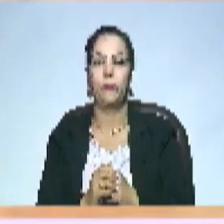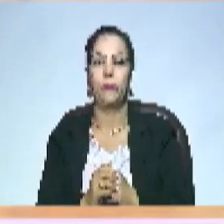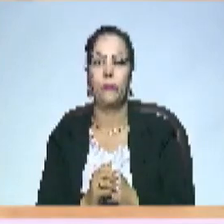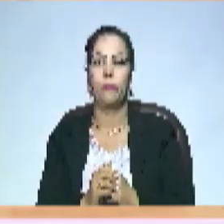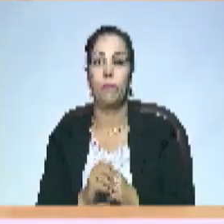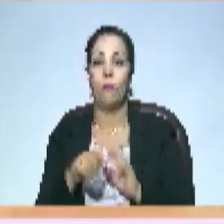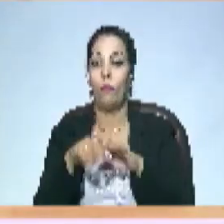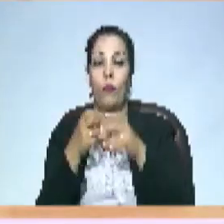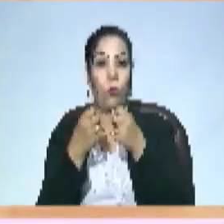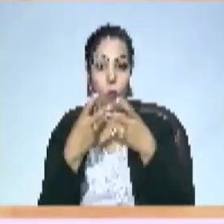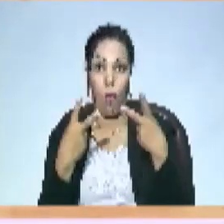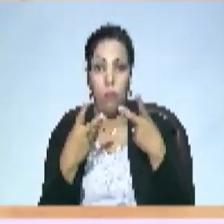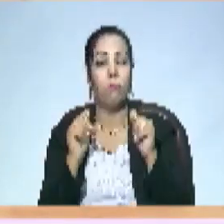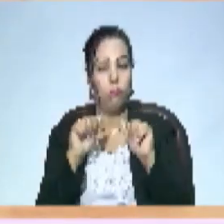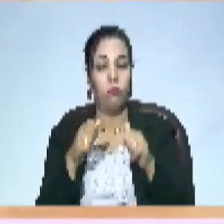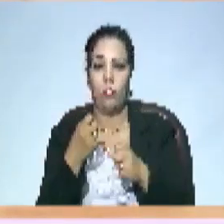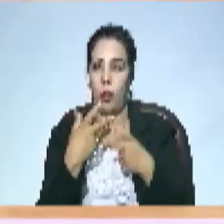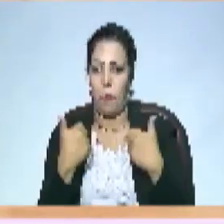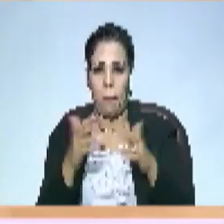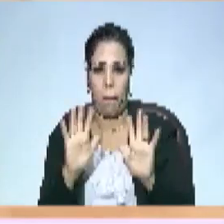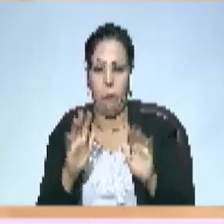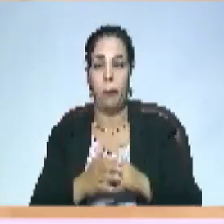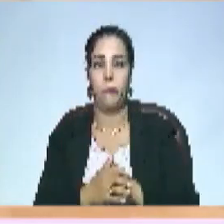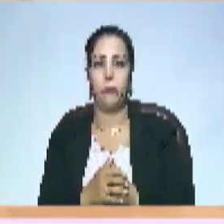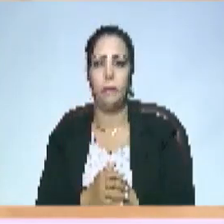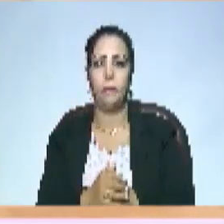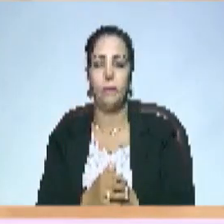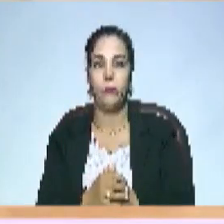ده خلاص كده خلصت؟ خلاص كده.